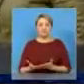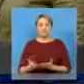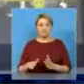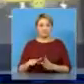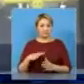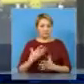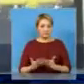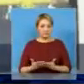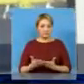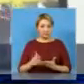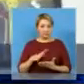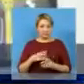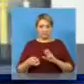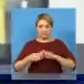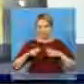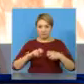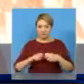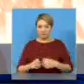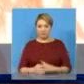на этом фоне возникли такие проблемы.